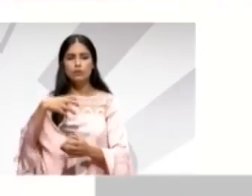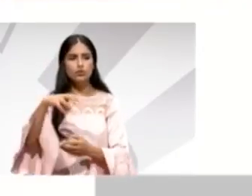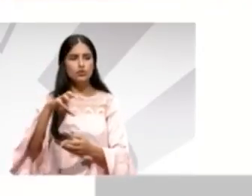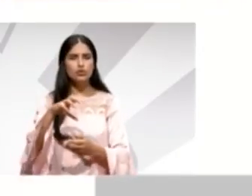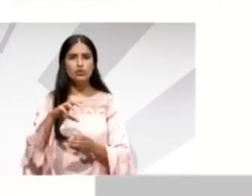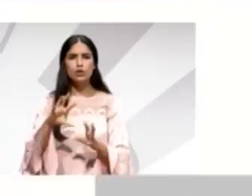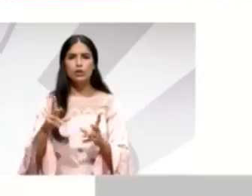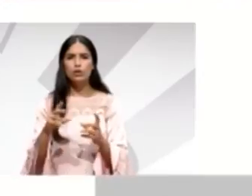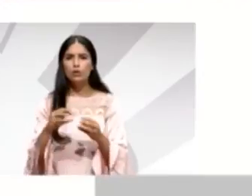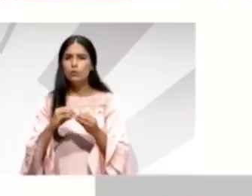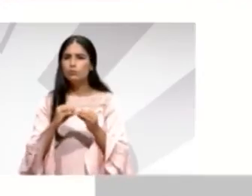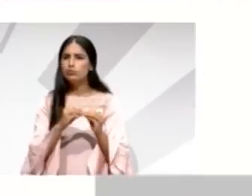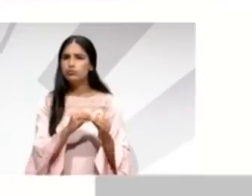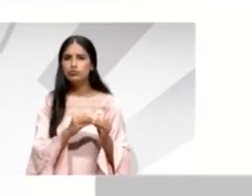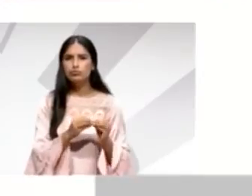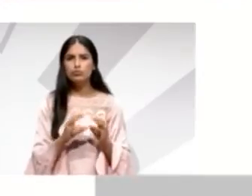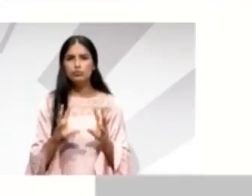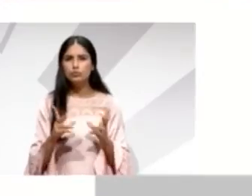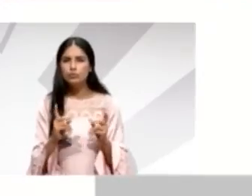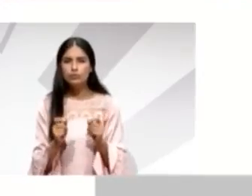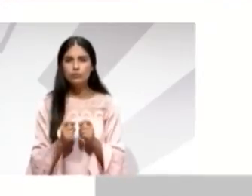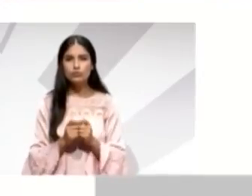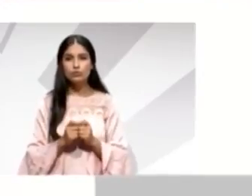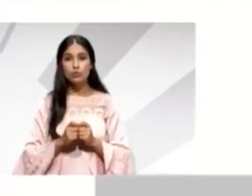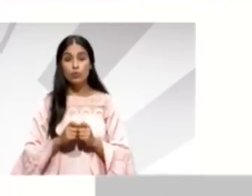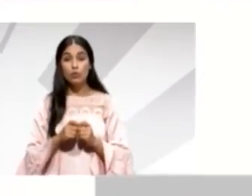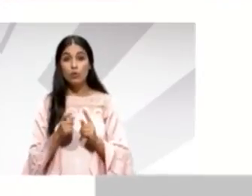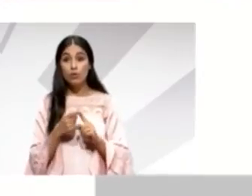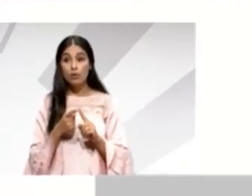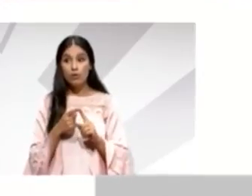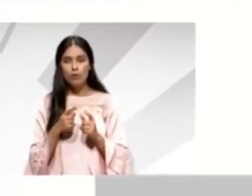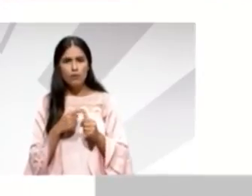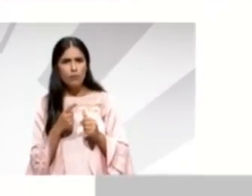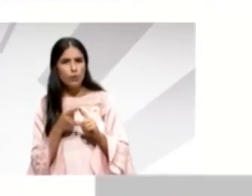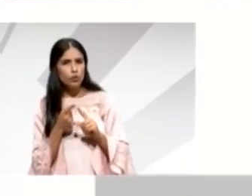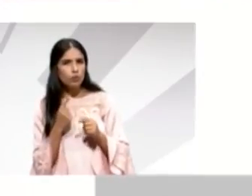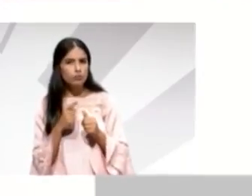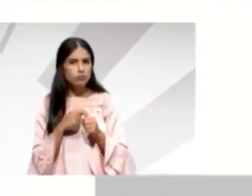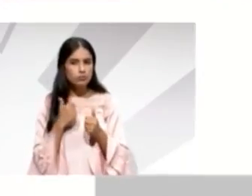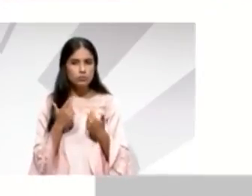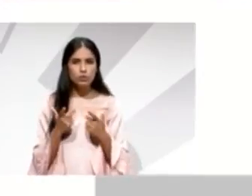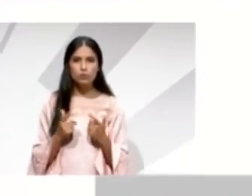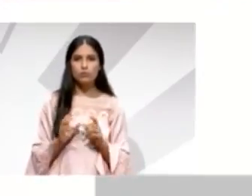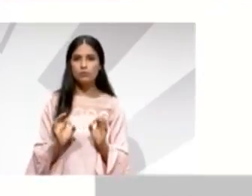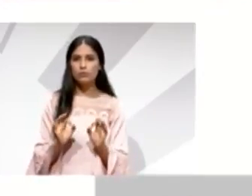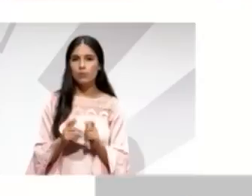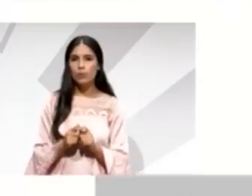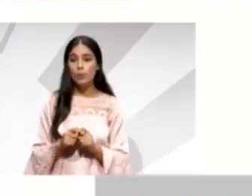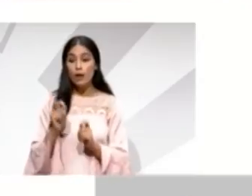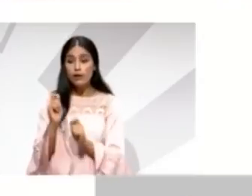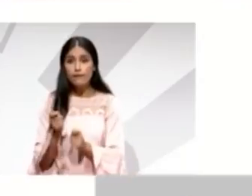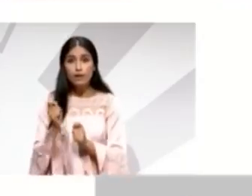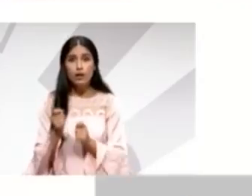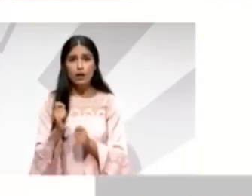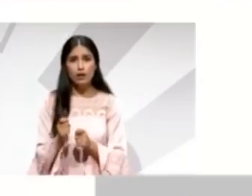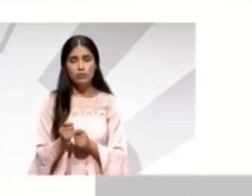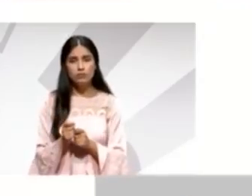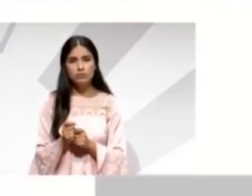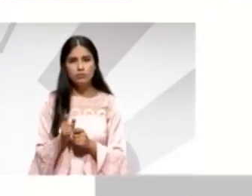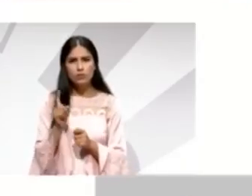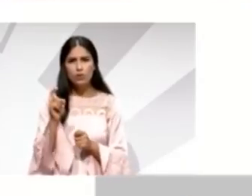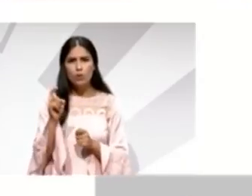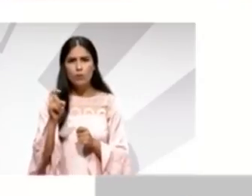من ابرزها حقيقه مصريه في الفلاح دافعوا على معالجه موضوع ندره المياه وملوحتها